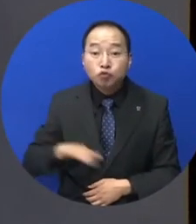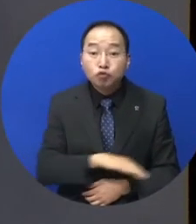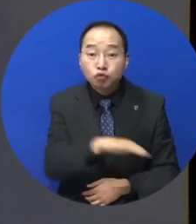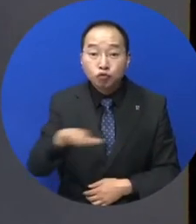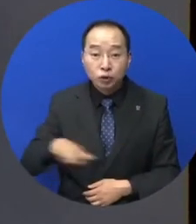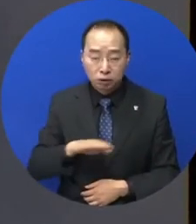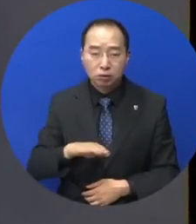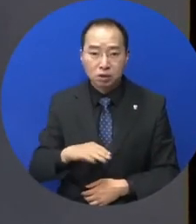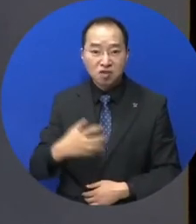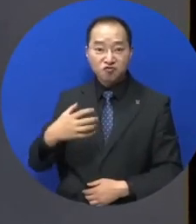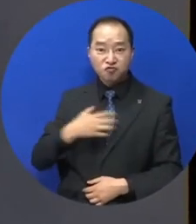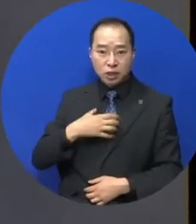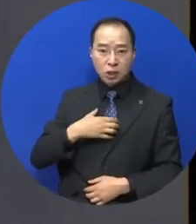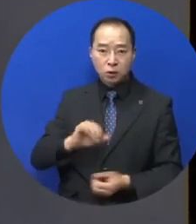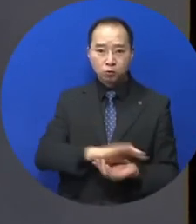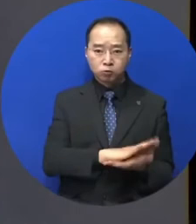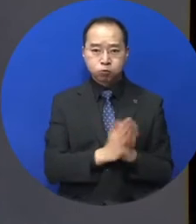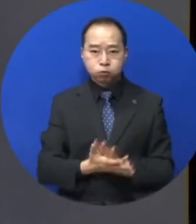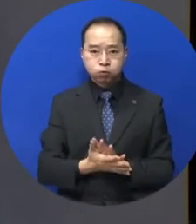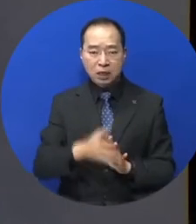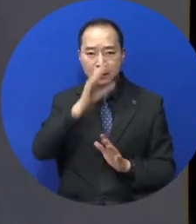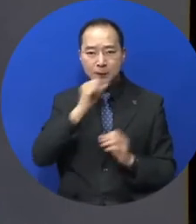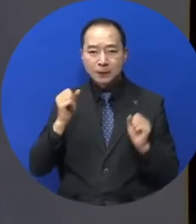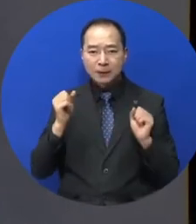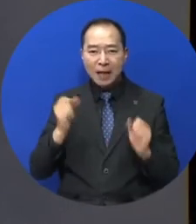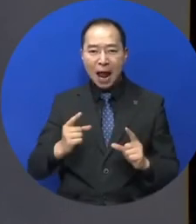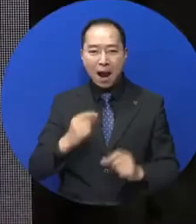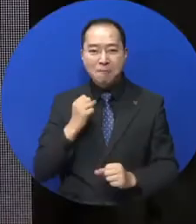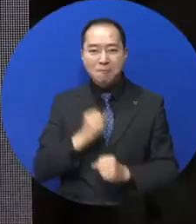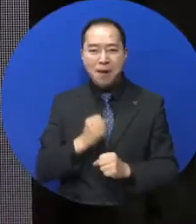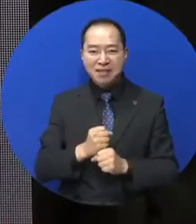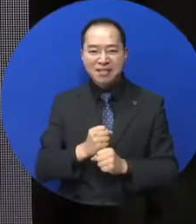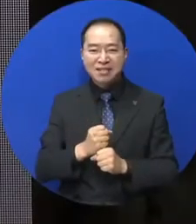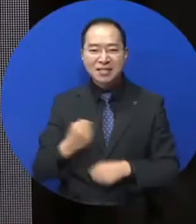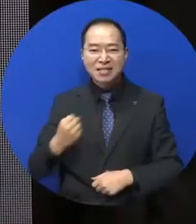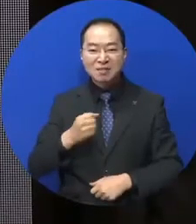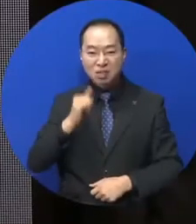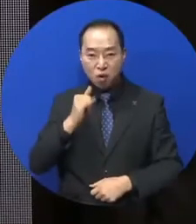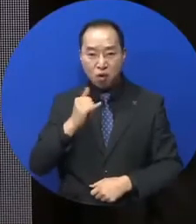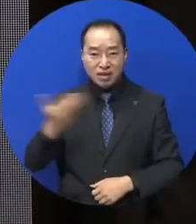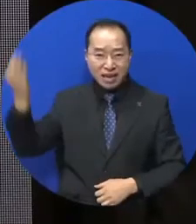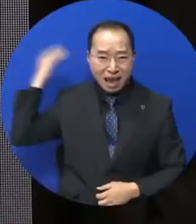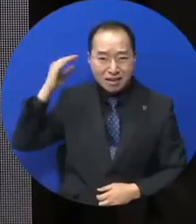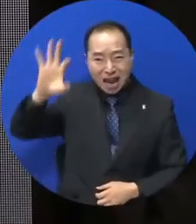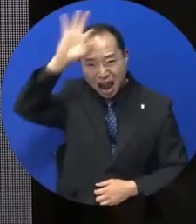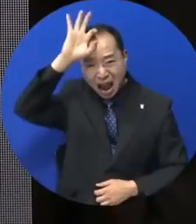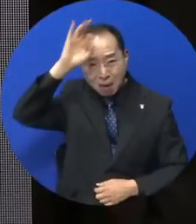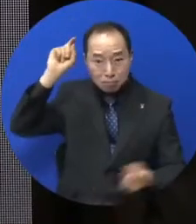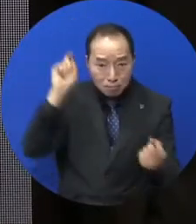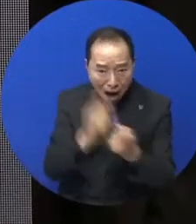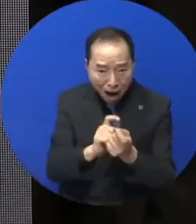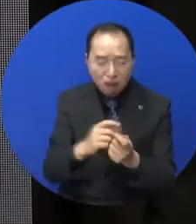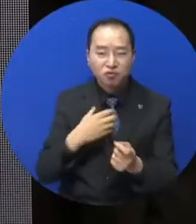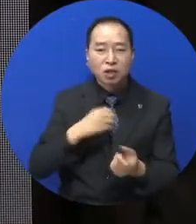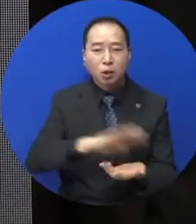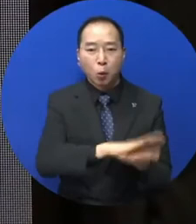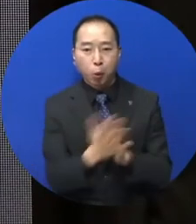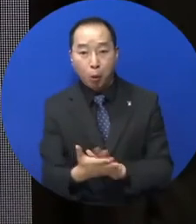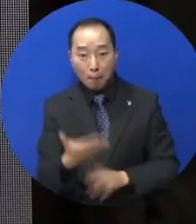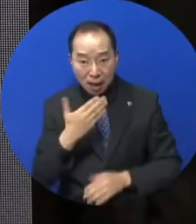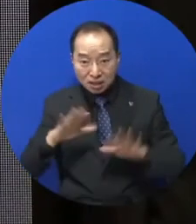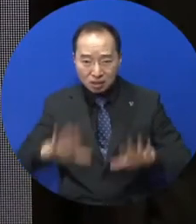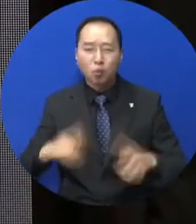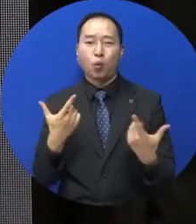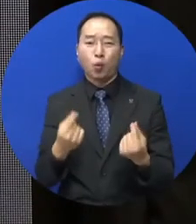우리에게는 위기를 기회로 만드는 DNA가 있습니다. IMF 때도 그랬고 지금도 그렇습니다.